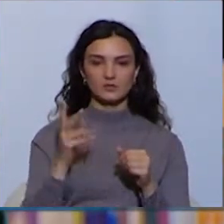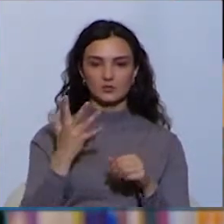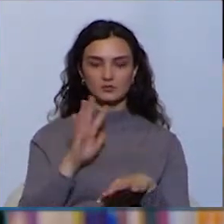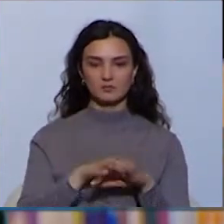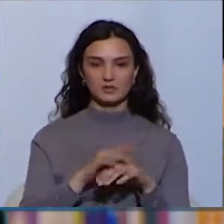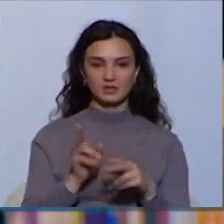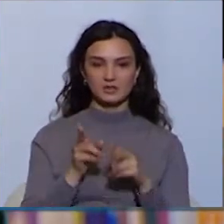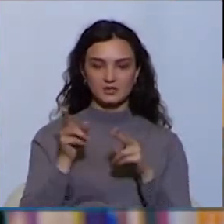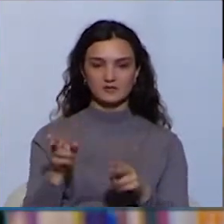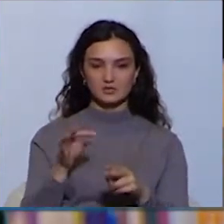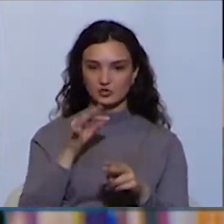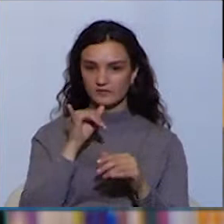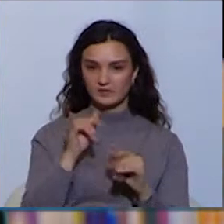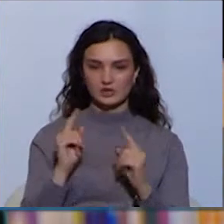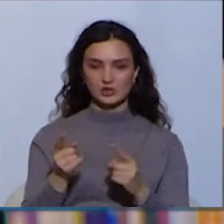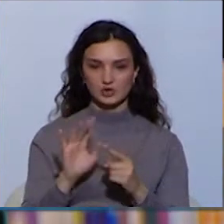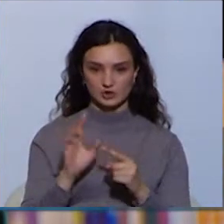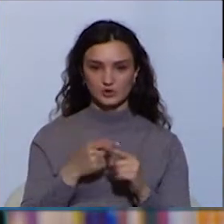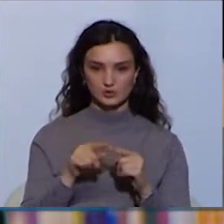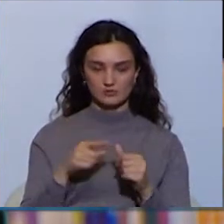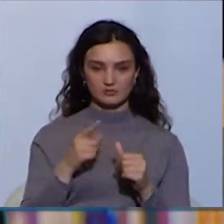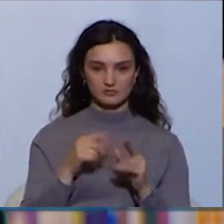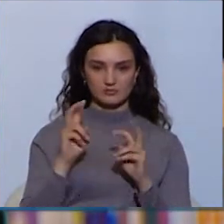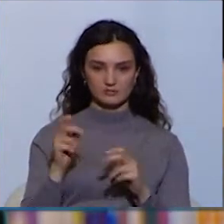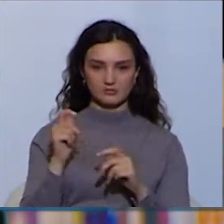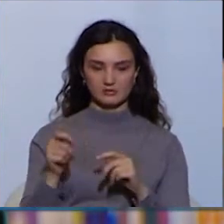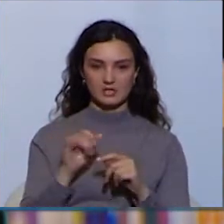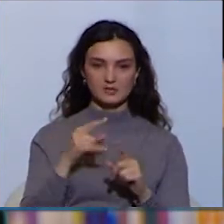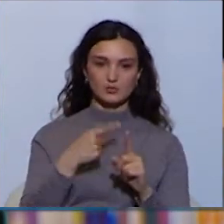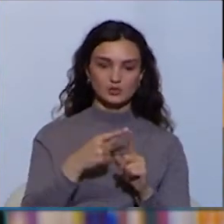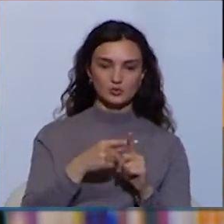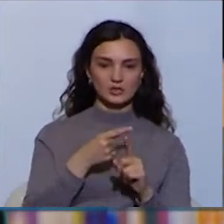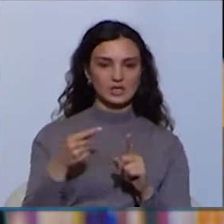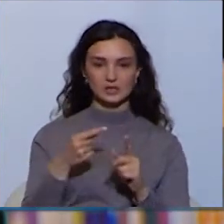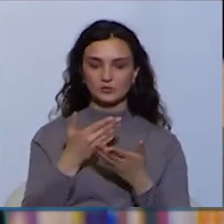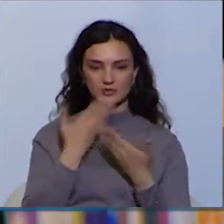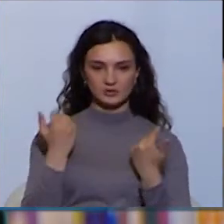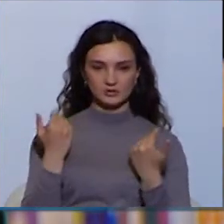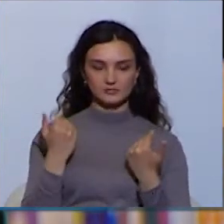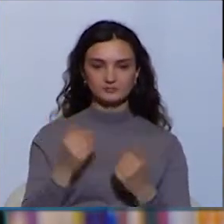ბანკი გაძარცვა და ჯერ ვერ დაიჭირეს, ხო? შეიძლება ამასაც დავარქვათ, მას არც პოზიტიური, არც ნეგატიური ნიშანი არა.